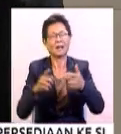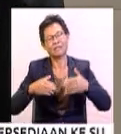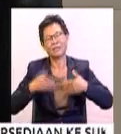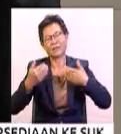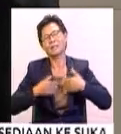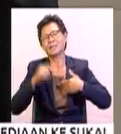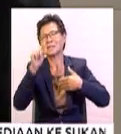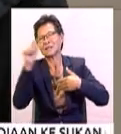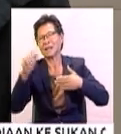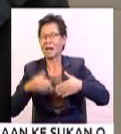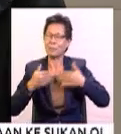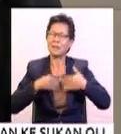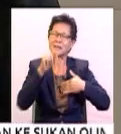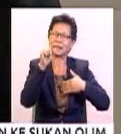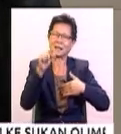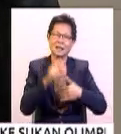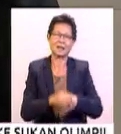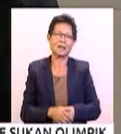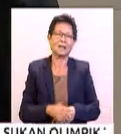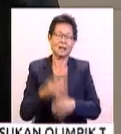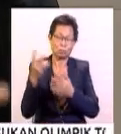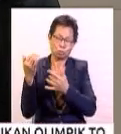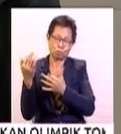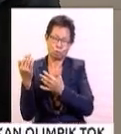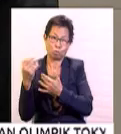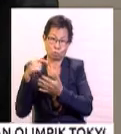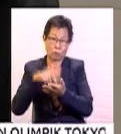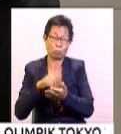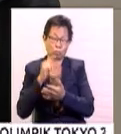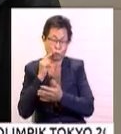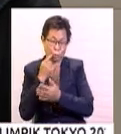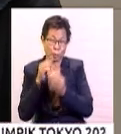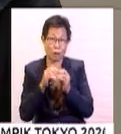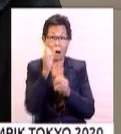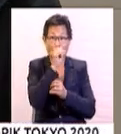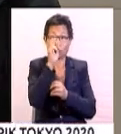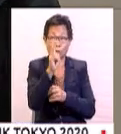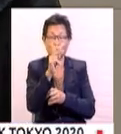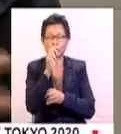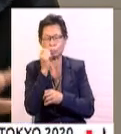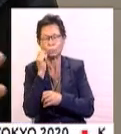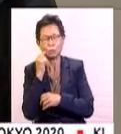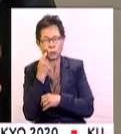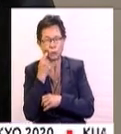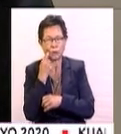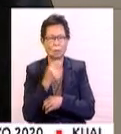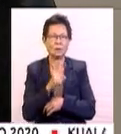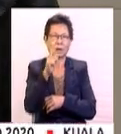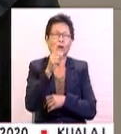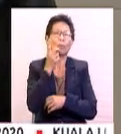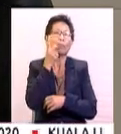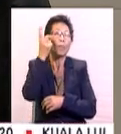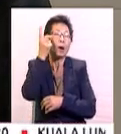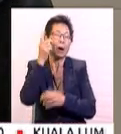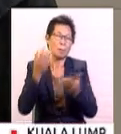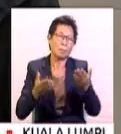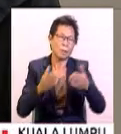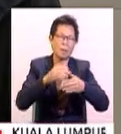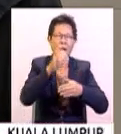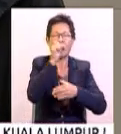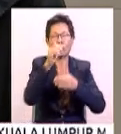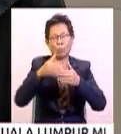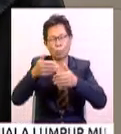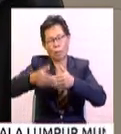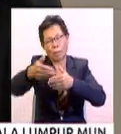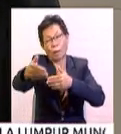lah, memang happy sikit. So Gadis Yang Kutunggu ni lebih serius. So Amir anggap dia sebagai satu pematangan, mungkin lagu yang selepas ni akan